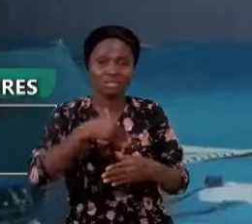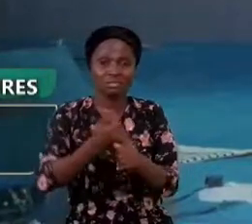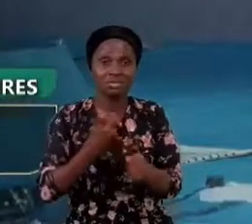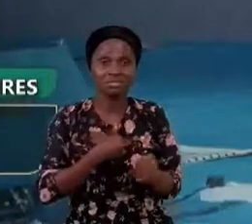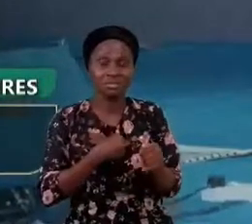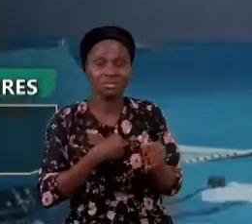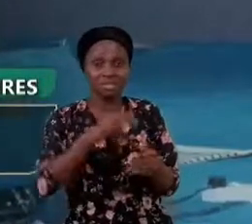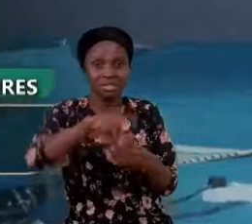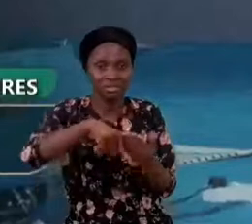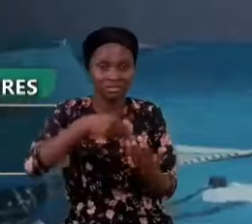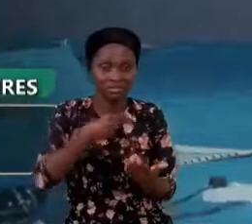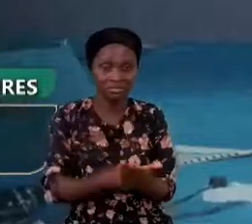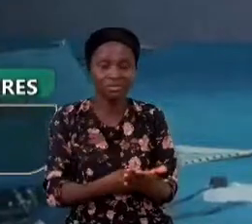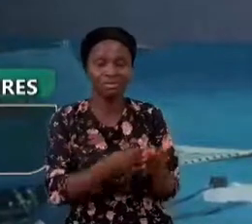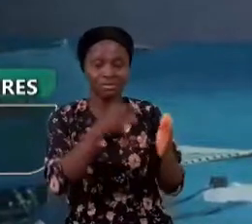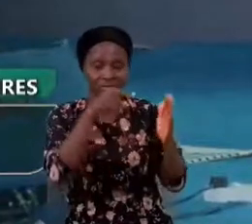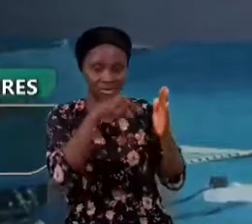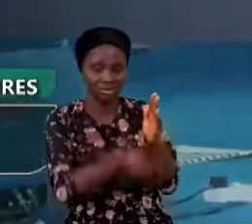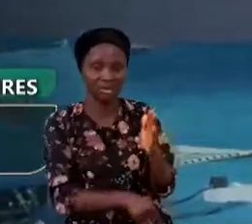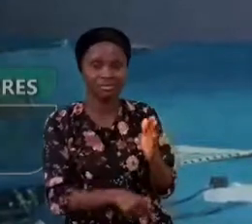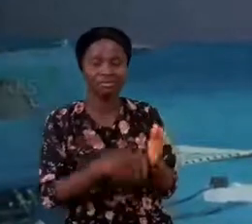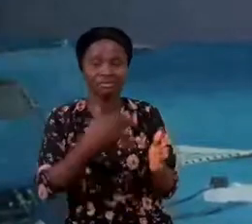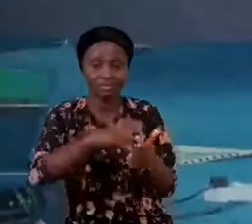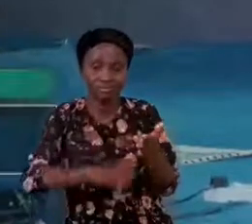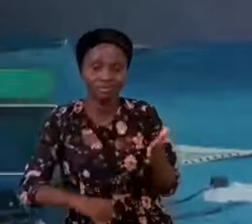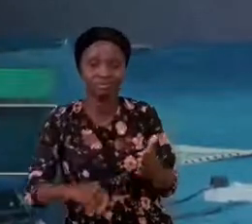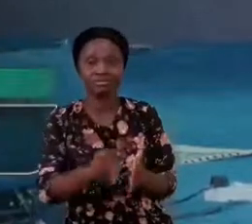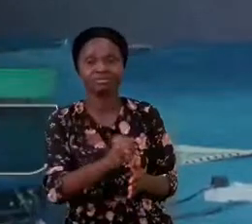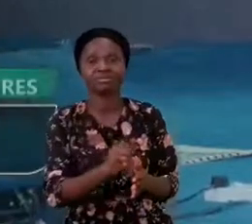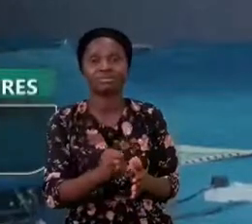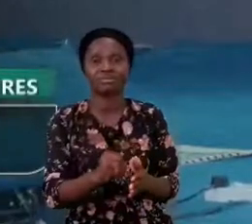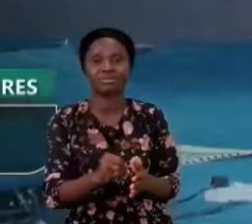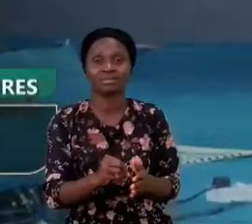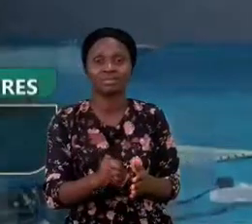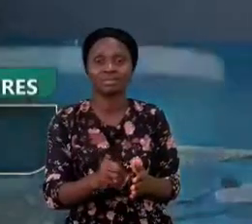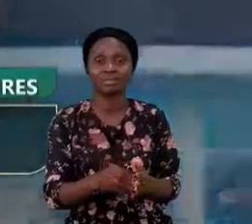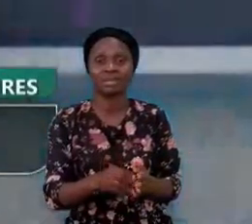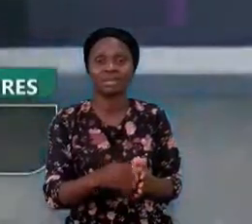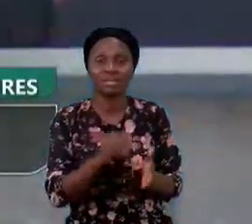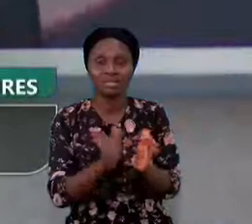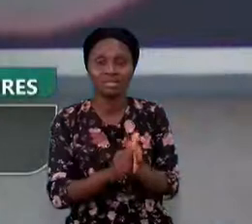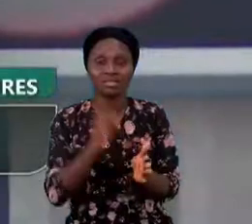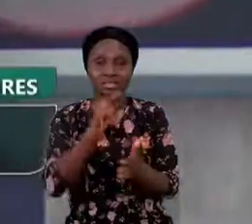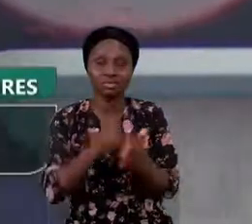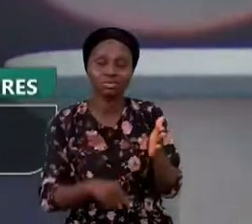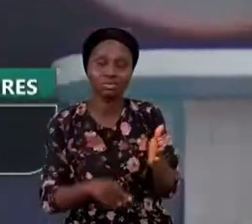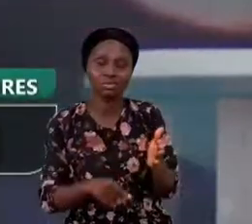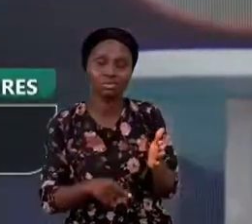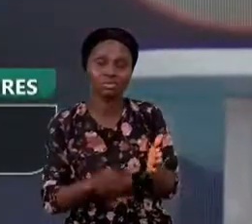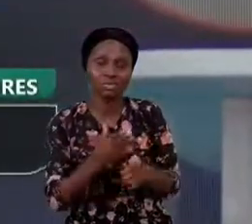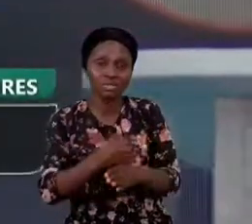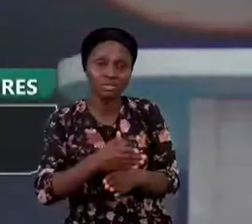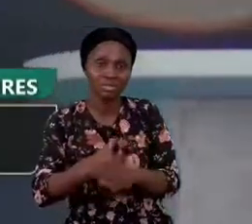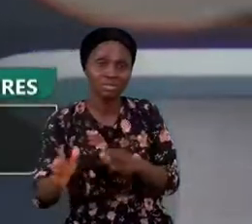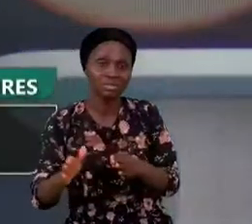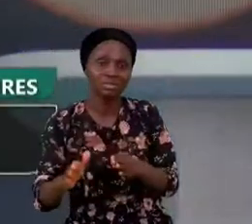C'est ce qui chasse ceux qui veulent nous aimer. Les propos amers, les substances amères, ceux-là qui ont telle substance, ils